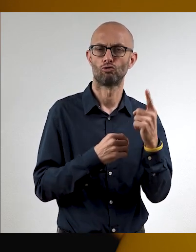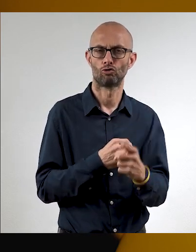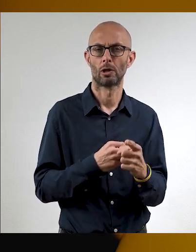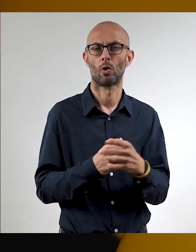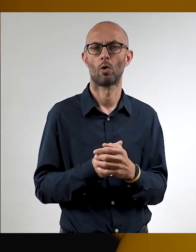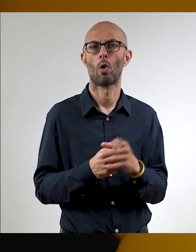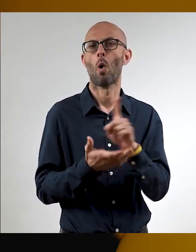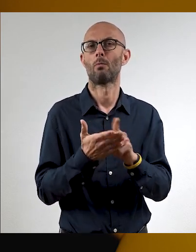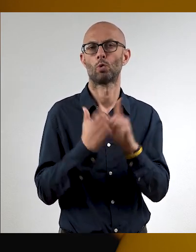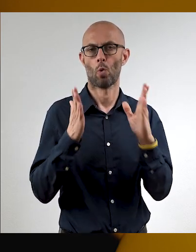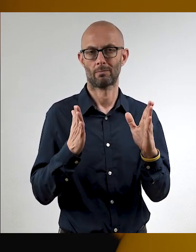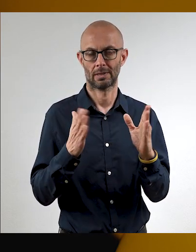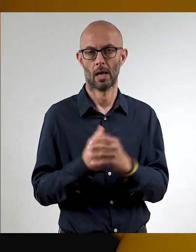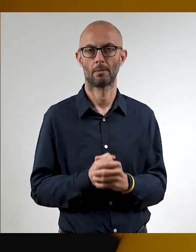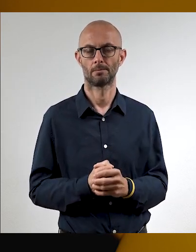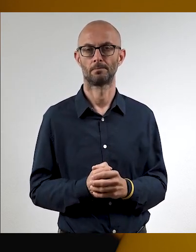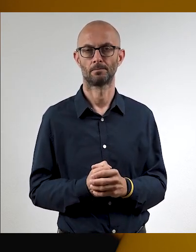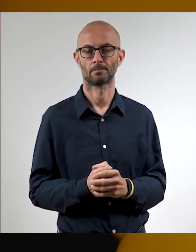določeno obdobje.